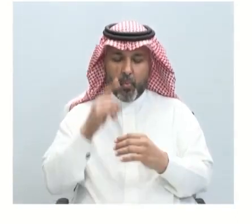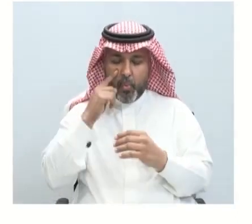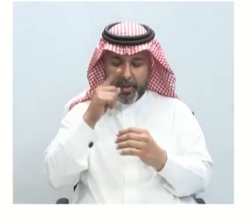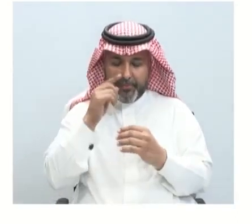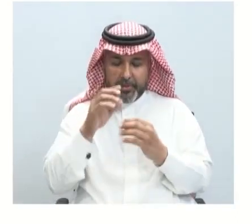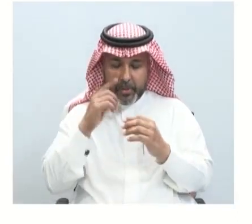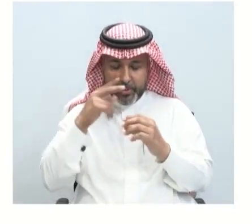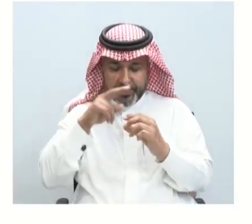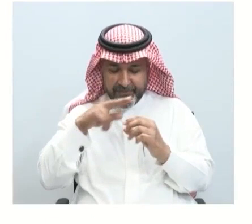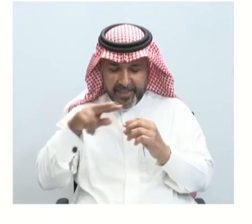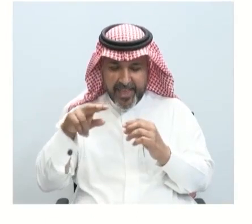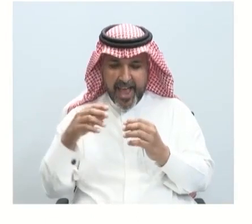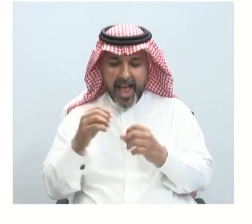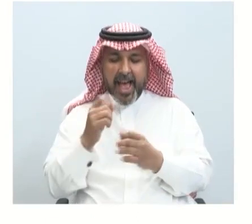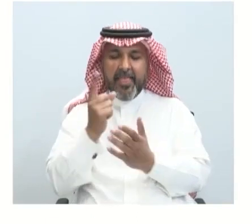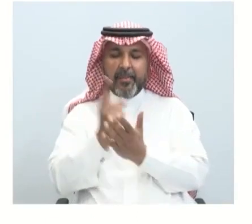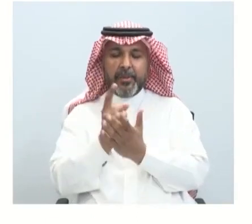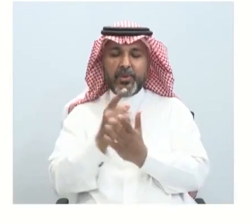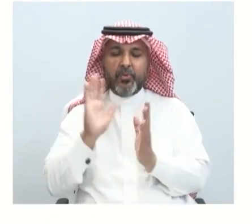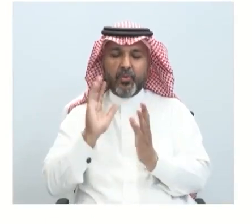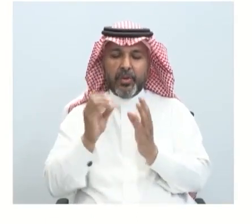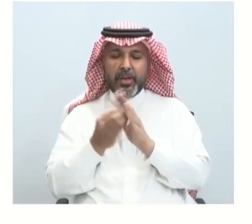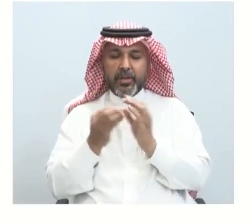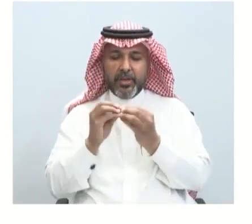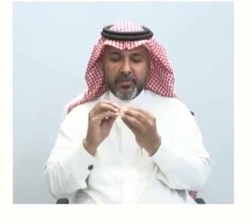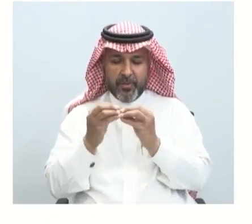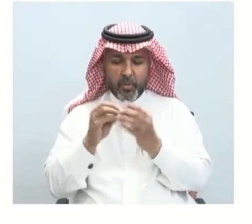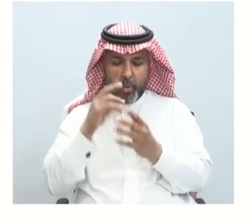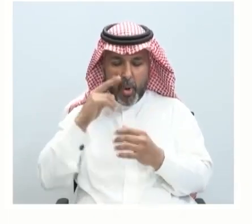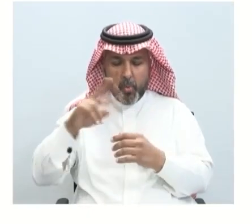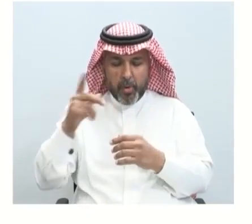الجينات هي المسؤوله عن هذه الصفات الوراثيه